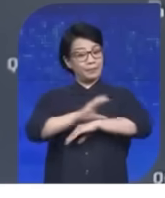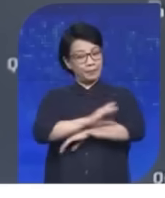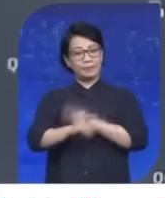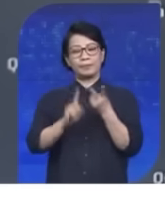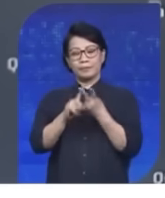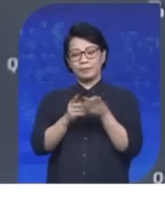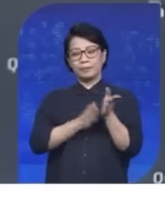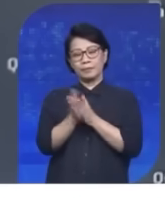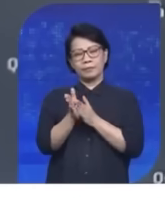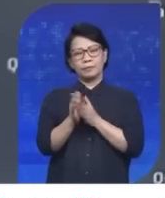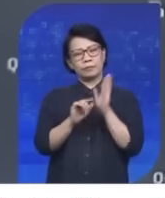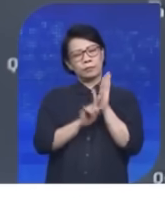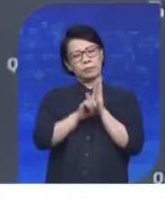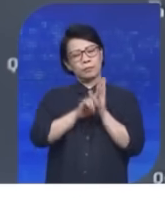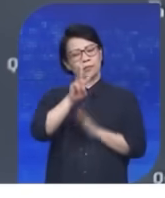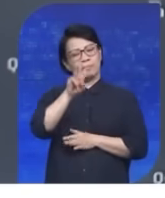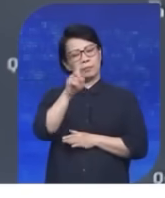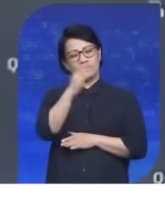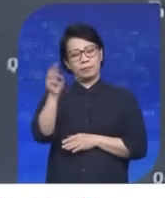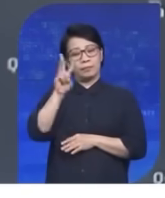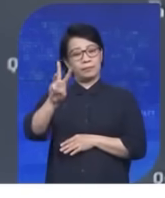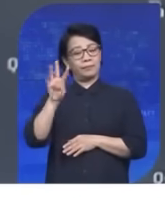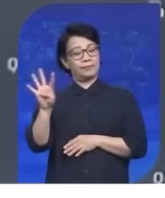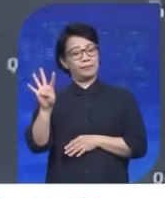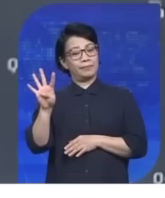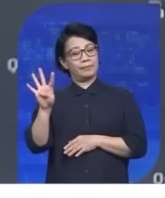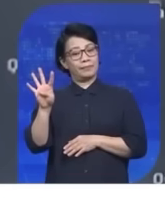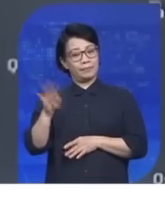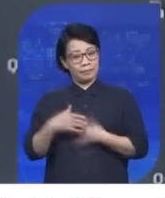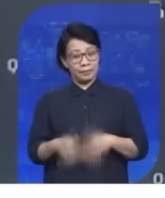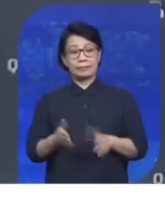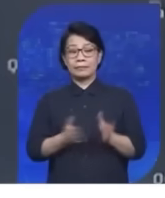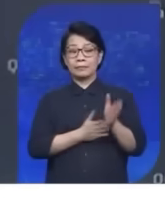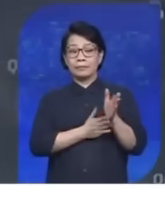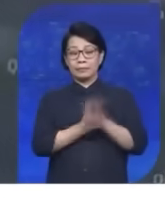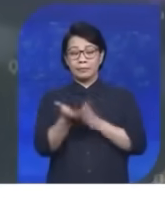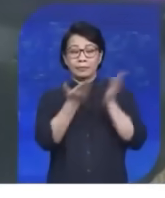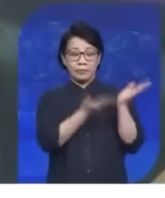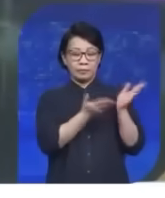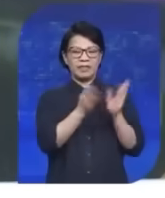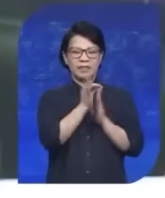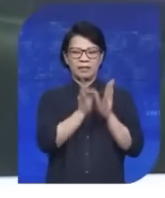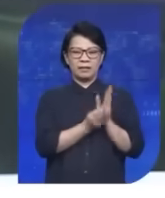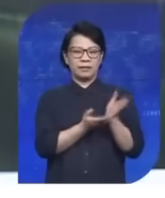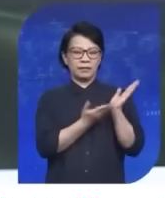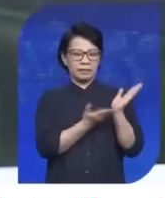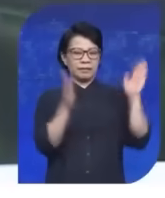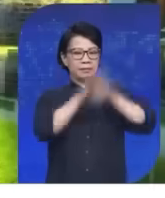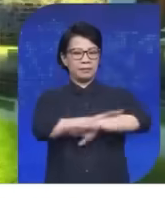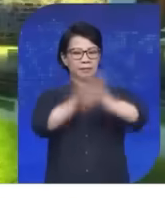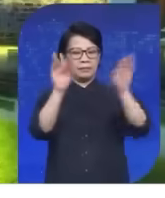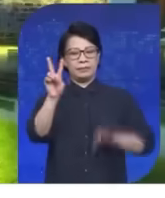sẽ phổ biến trong khoảng nhiệt từ 31 đến 34 độ C. Sau đây chúng tôi xin chuyển sang phần dự báo chi tiết cho các thành phố trong đêm nay và ngày